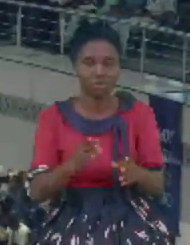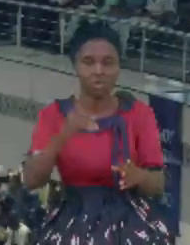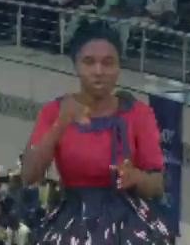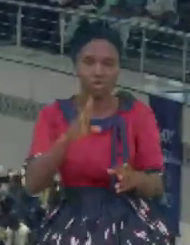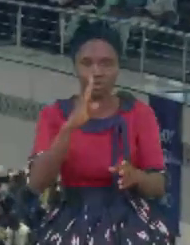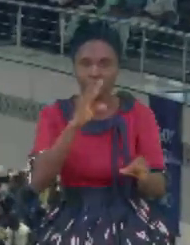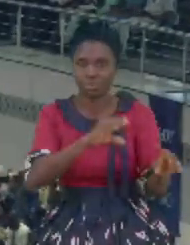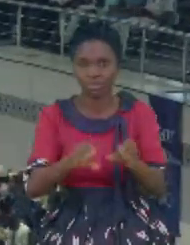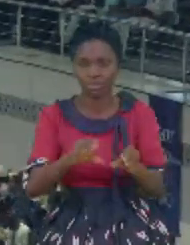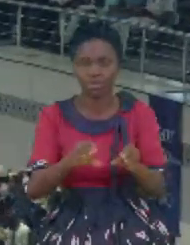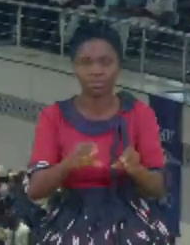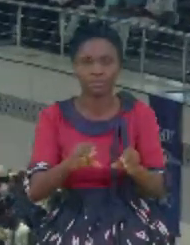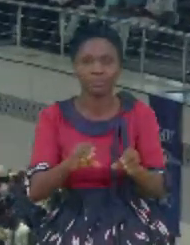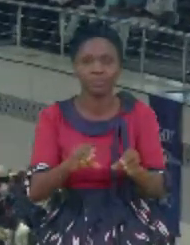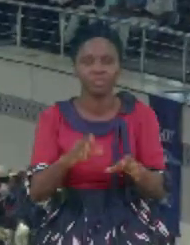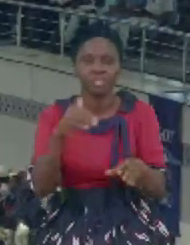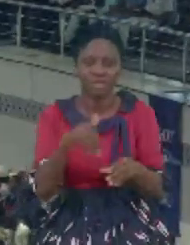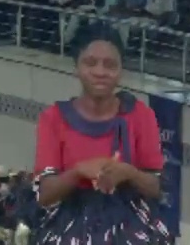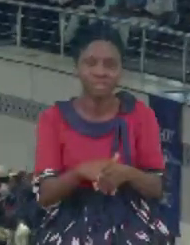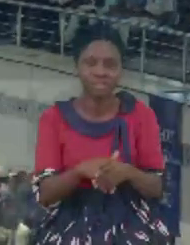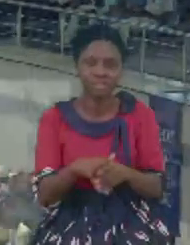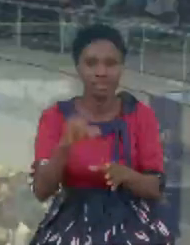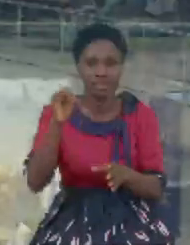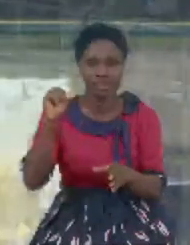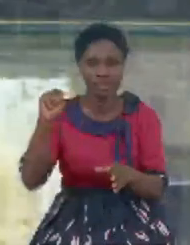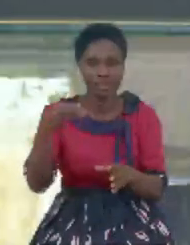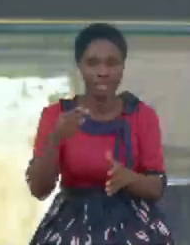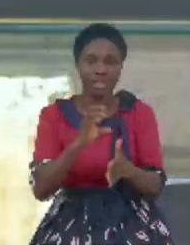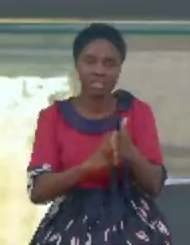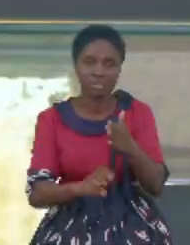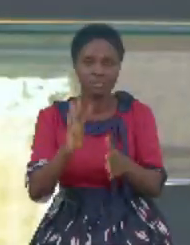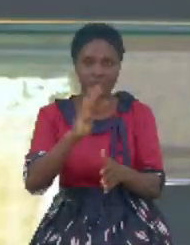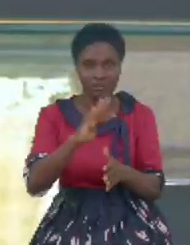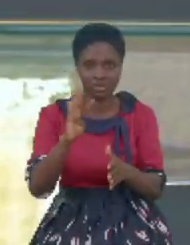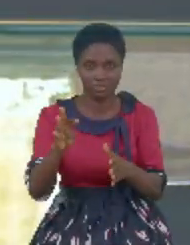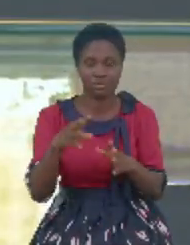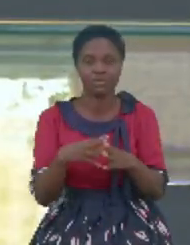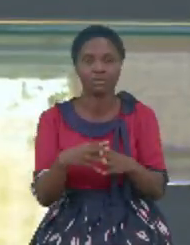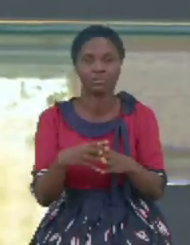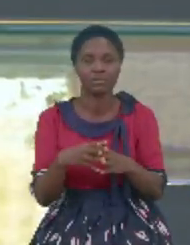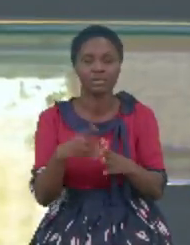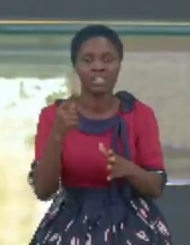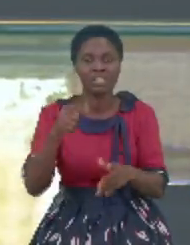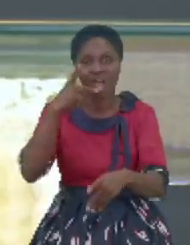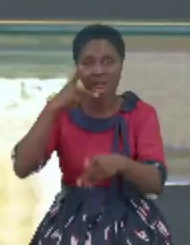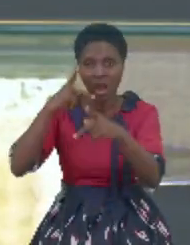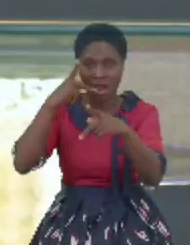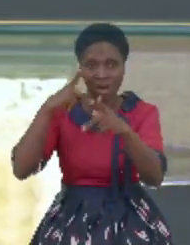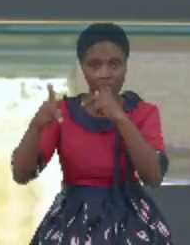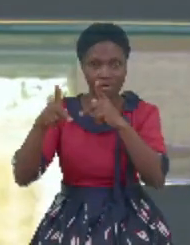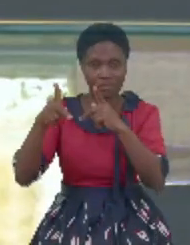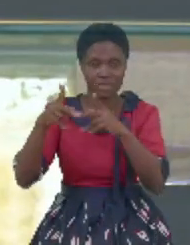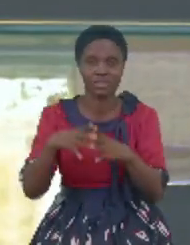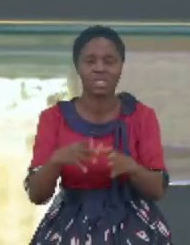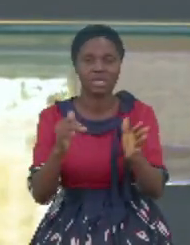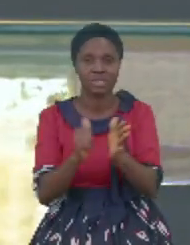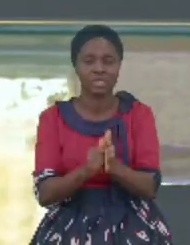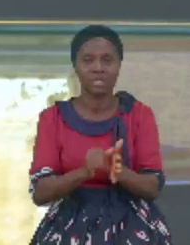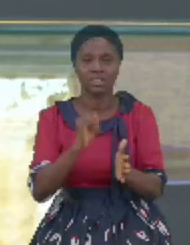environ deux siècles, il était né, vous voyez, mais Dieu, avec tout ça, chaque prophétie de la parole de Dieu doit